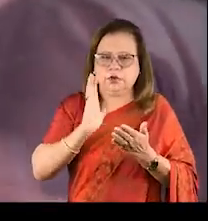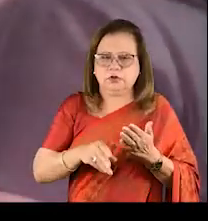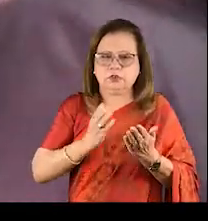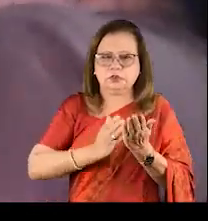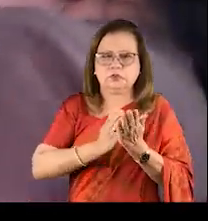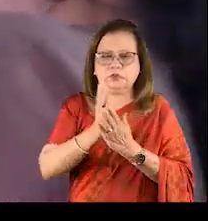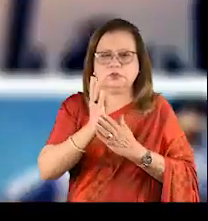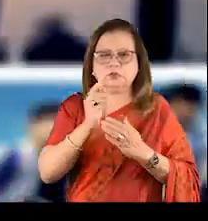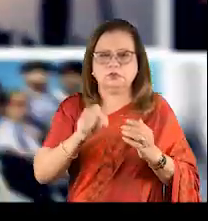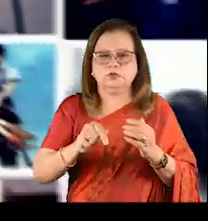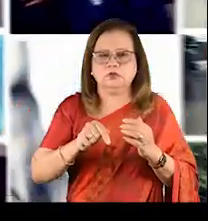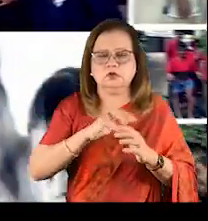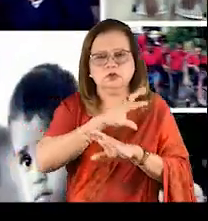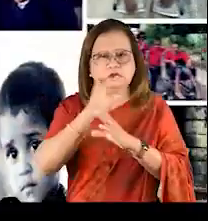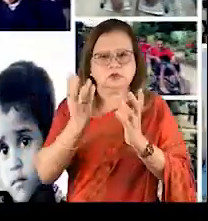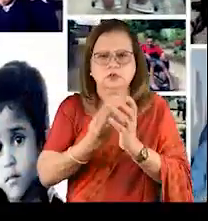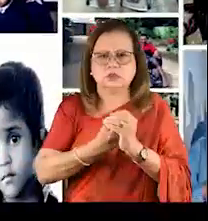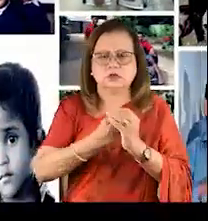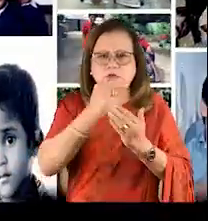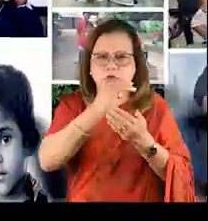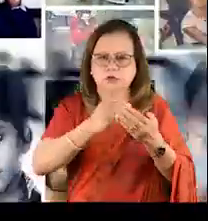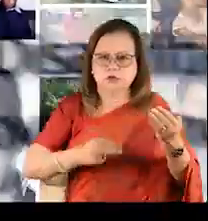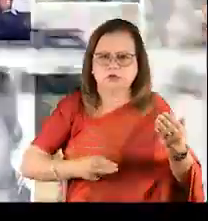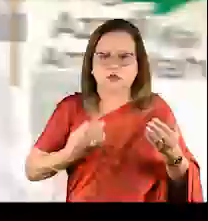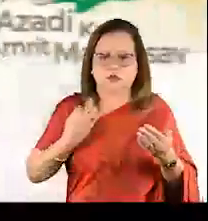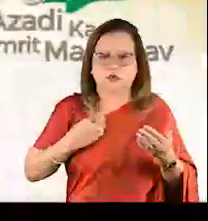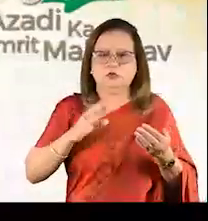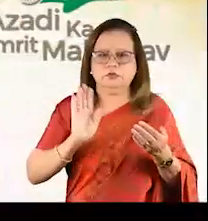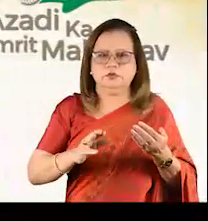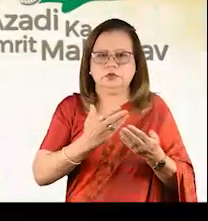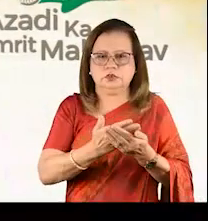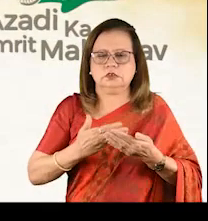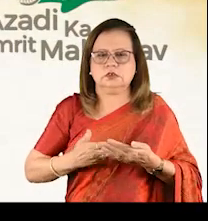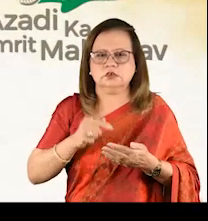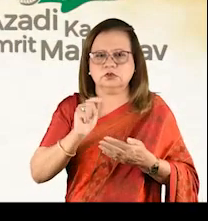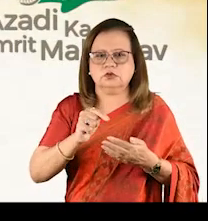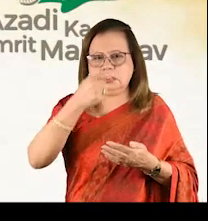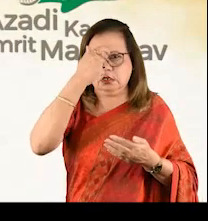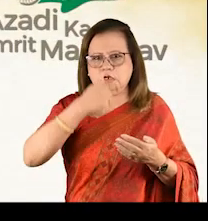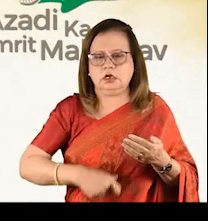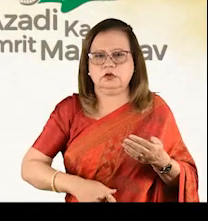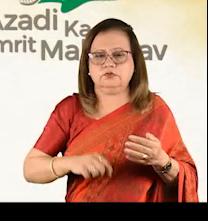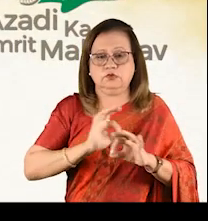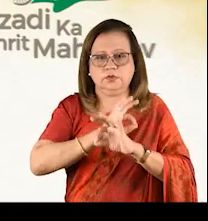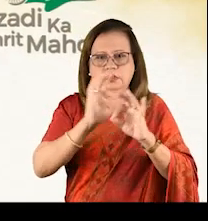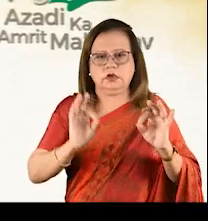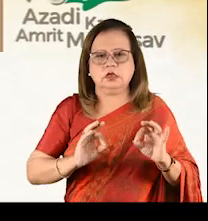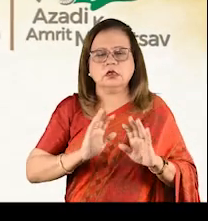लाभ उठा सकेंगे जो उनके जीवन को बनाएगा सुविधाजनक और आसान।